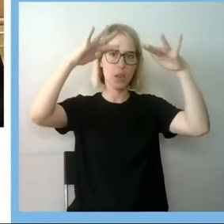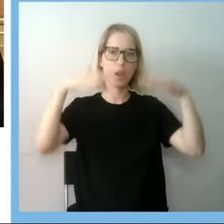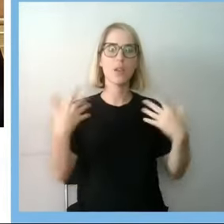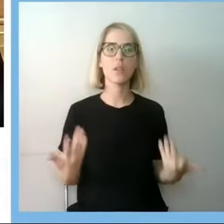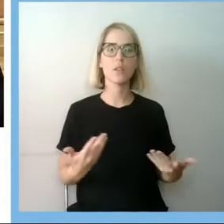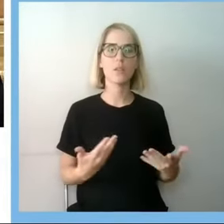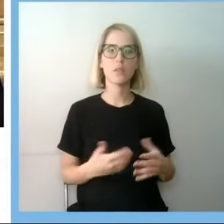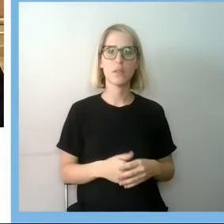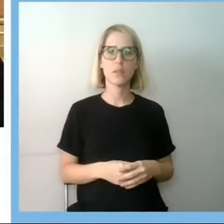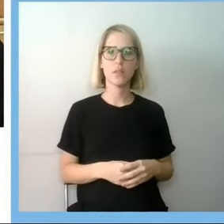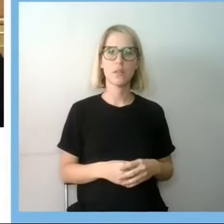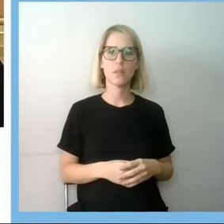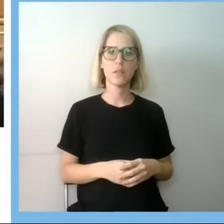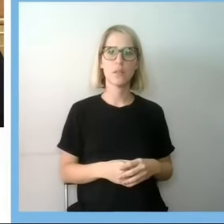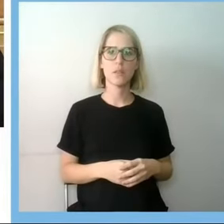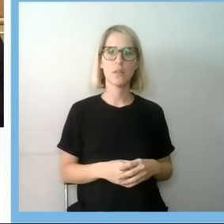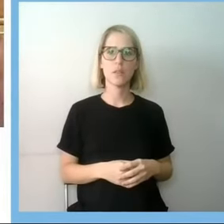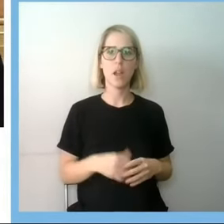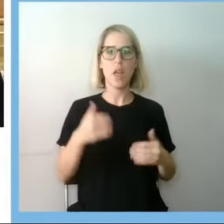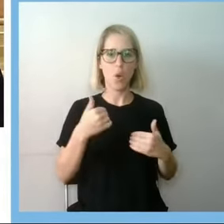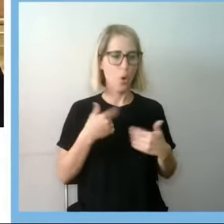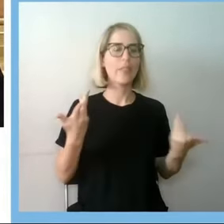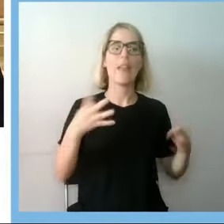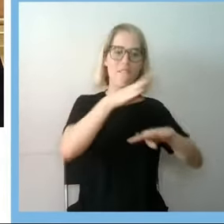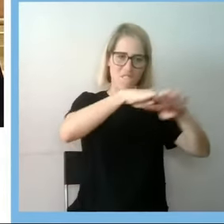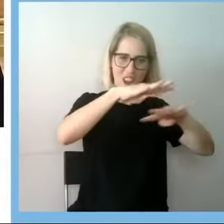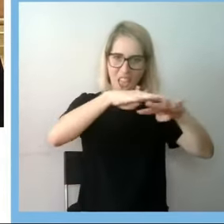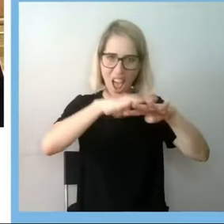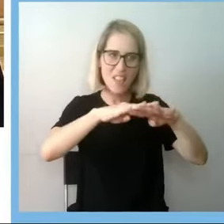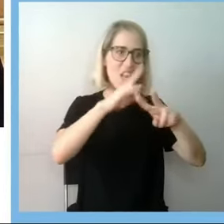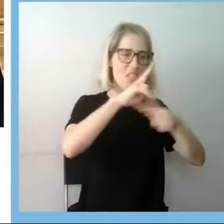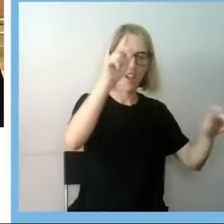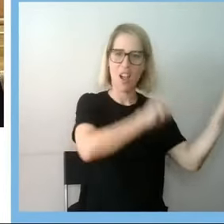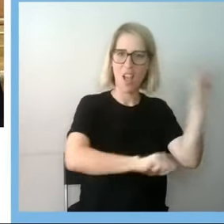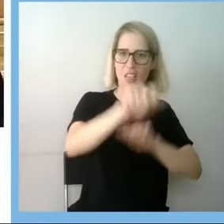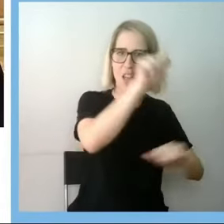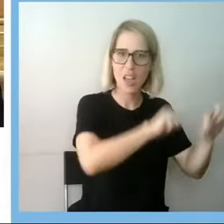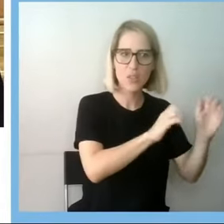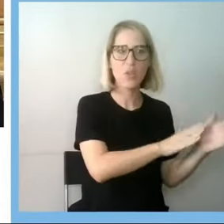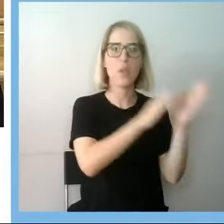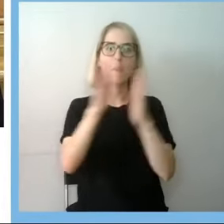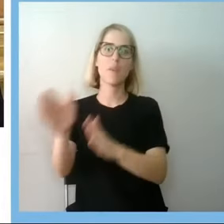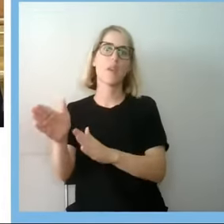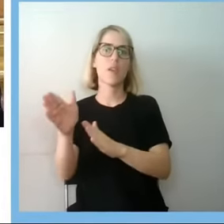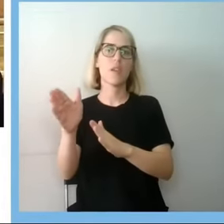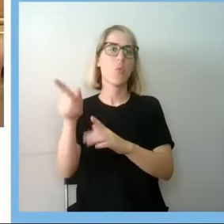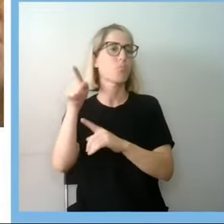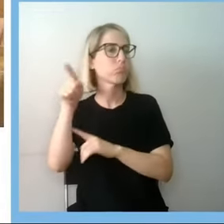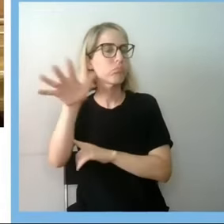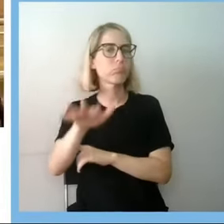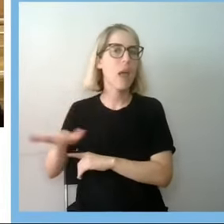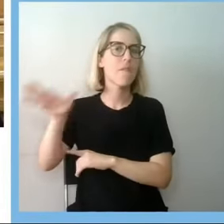προσεγγίσεις ότι εγώ θα καθαρίζω τα φρεάτια και θα πηγαίνω και στις περιφέρειες στα φρεάτια και θα καθαρίζω, ή